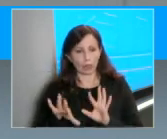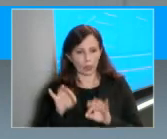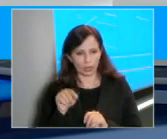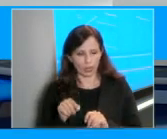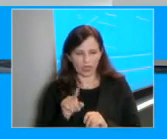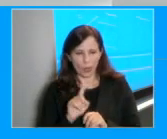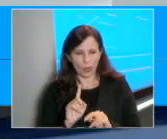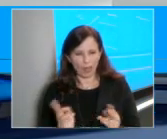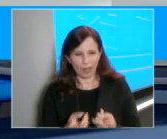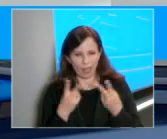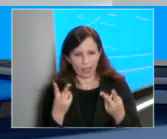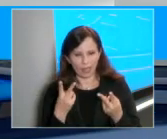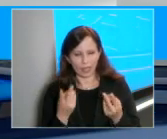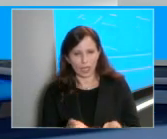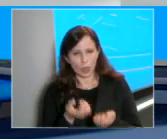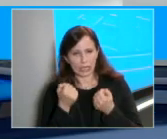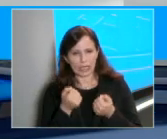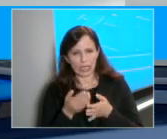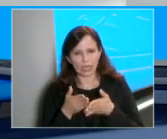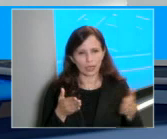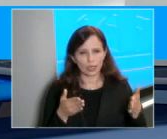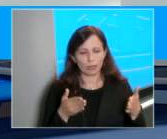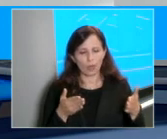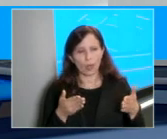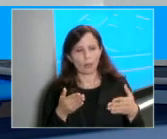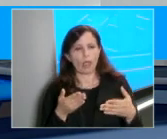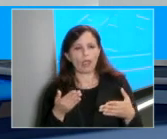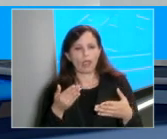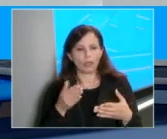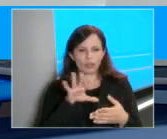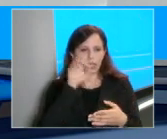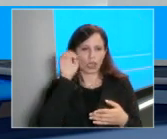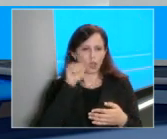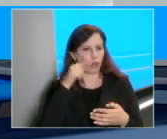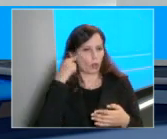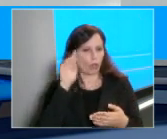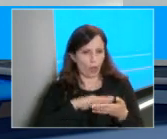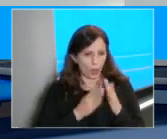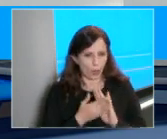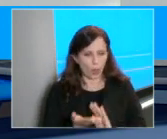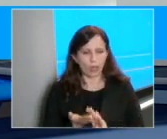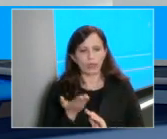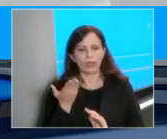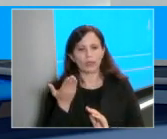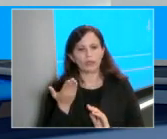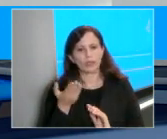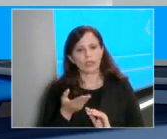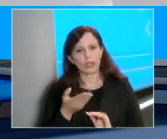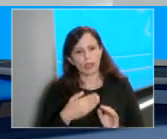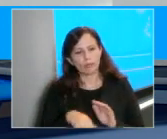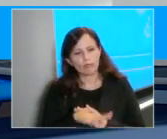קל להוציא את השמאל מרכז מזכיחותו, האם גם אתה סבור שהם כאלה? מה שיפנה אולי את הבמה